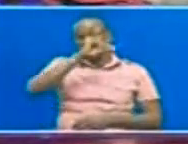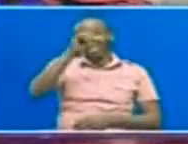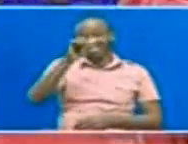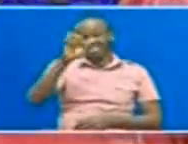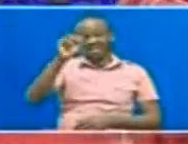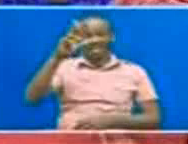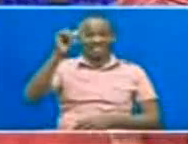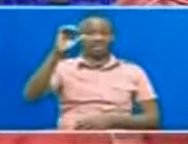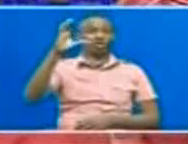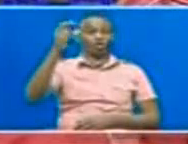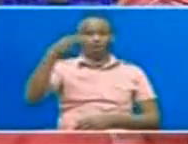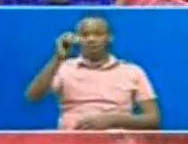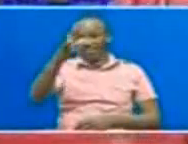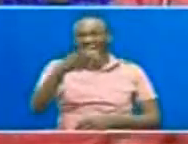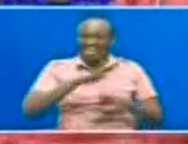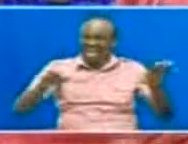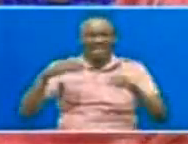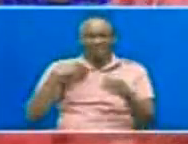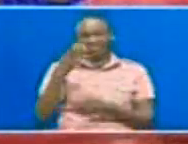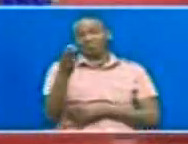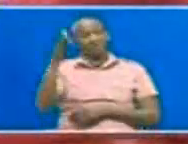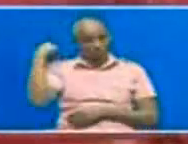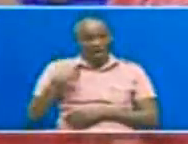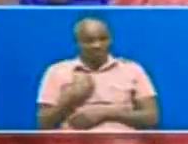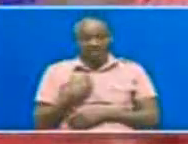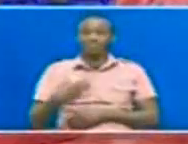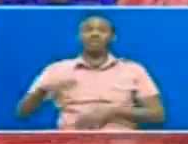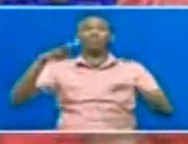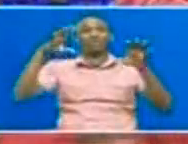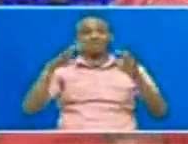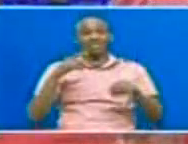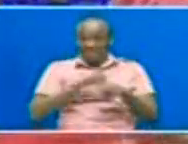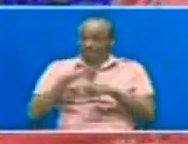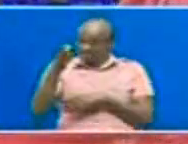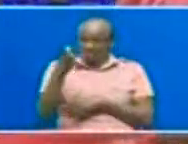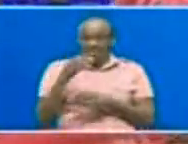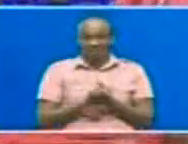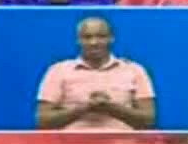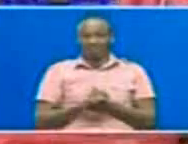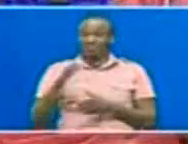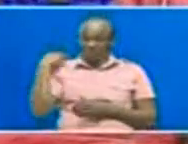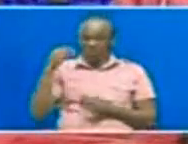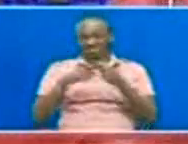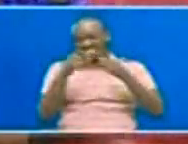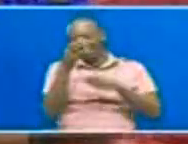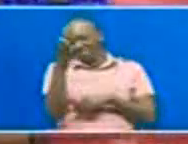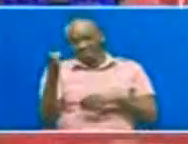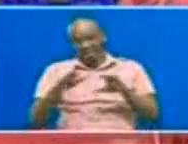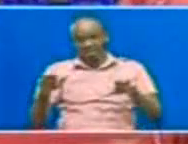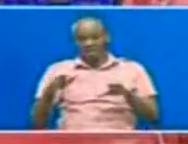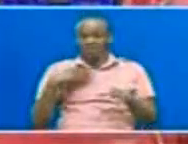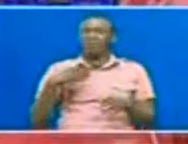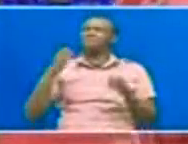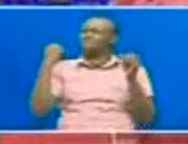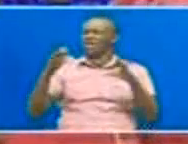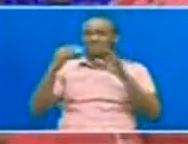ni viwanja huko Island. Yeah. Nyingi sana. Mm. Watoto walikuwa nacheza. Kwa remember, wakati nikuwa nachezea miaka ya 60s. Tulikuwa na